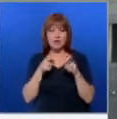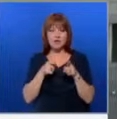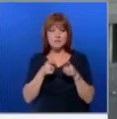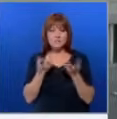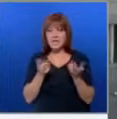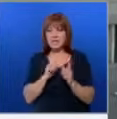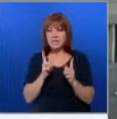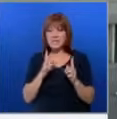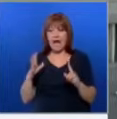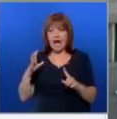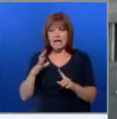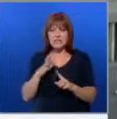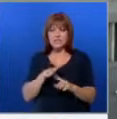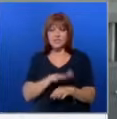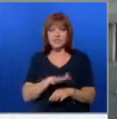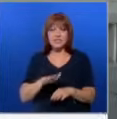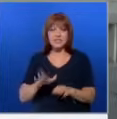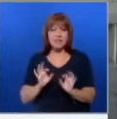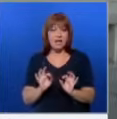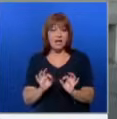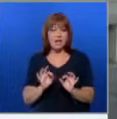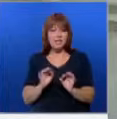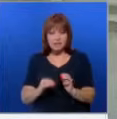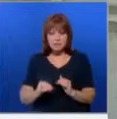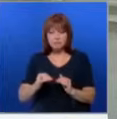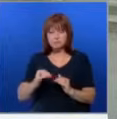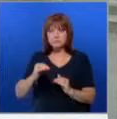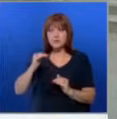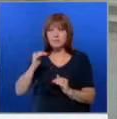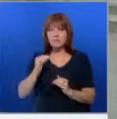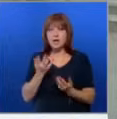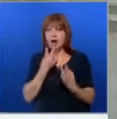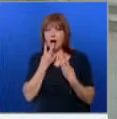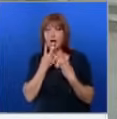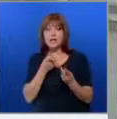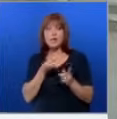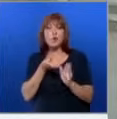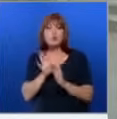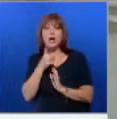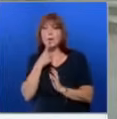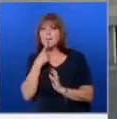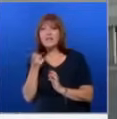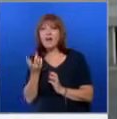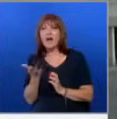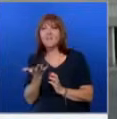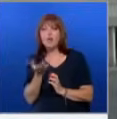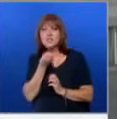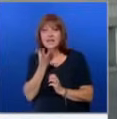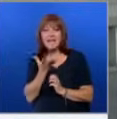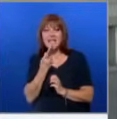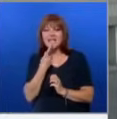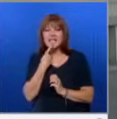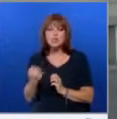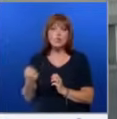деца, просто защото така са расли, така са гледани. Той отишъл да пита какво става. Защо